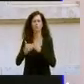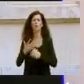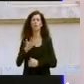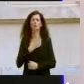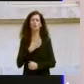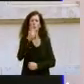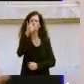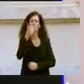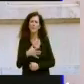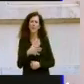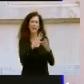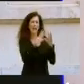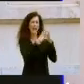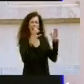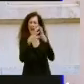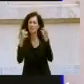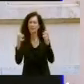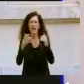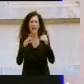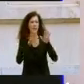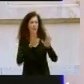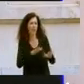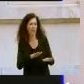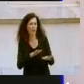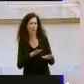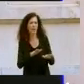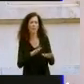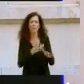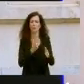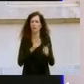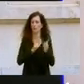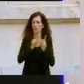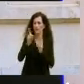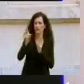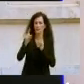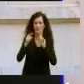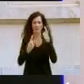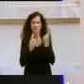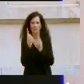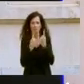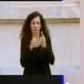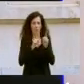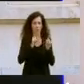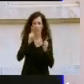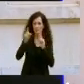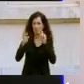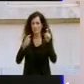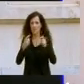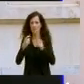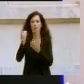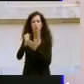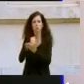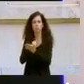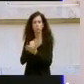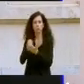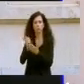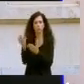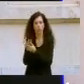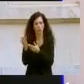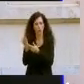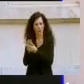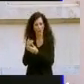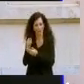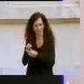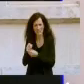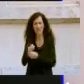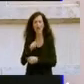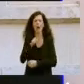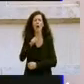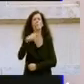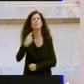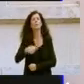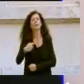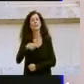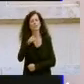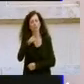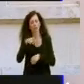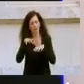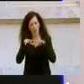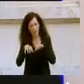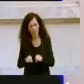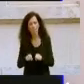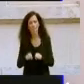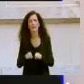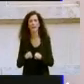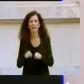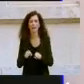per lacci e lacciuoli burocratici ecco lei presidente del consiglio si impegna anche con forzature